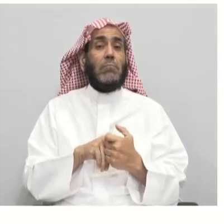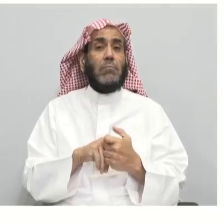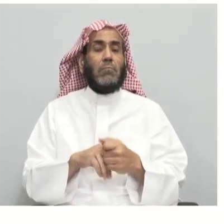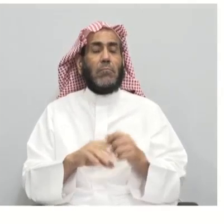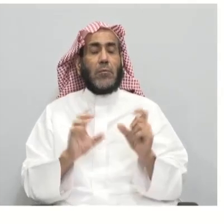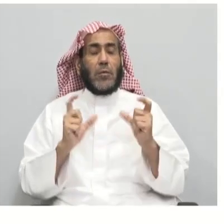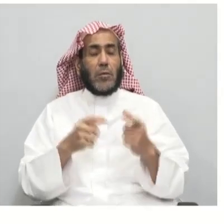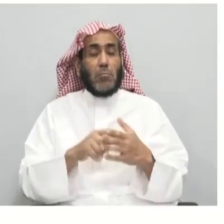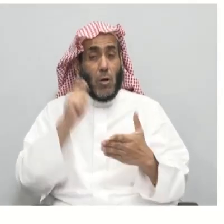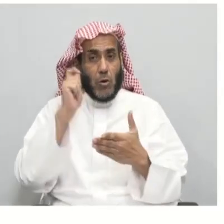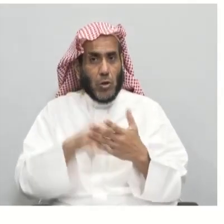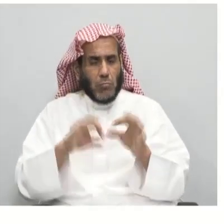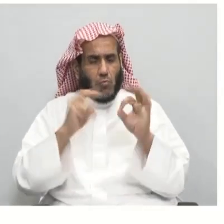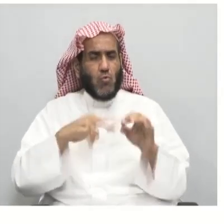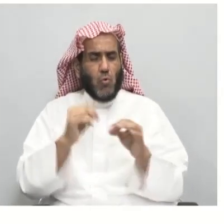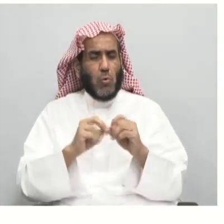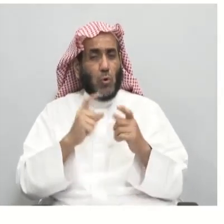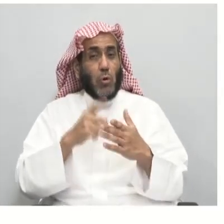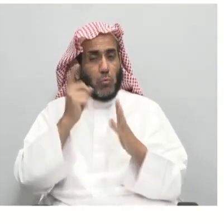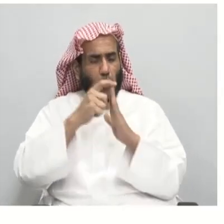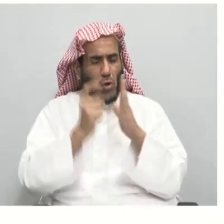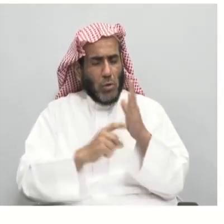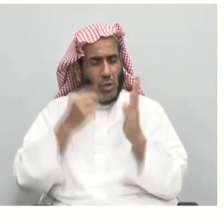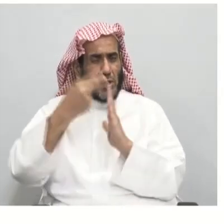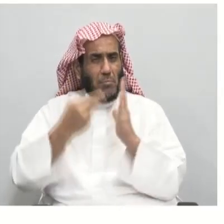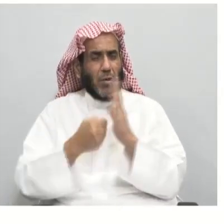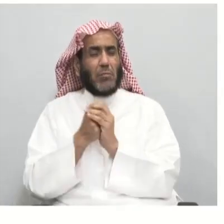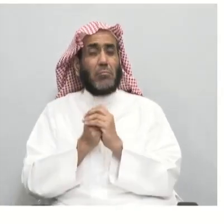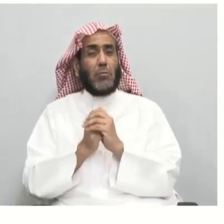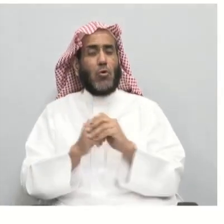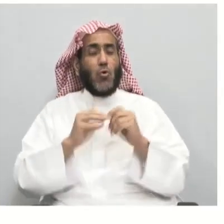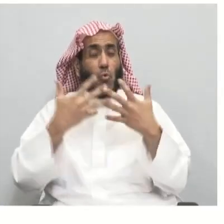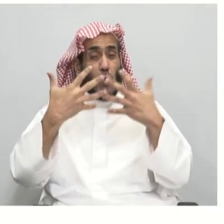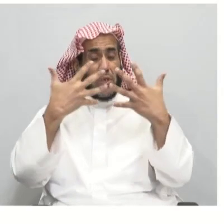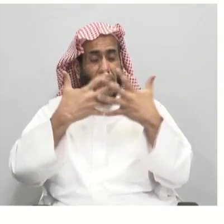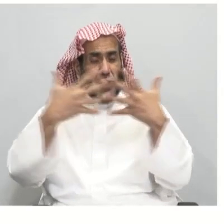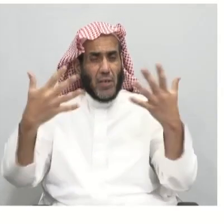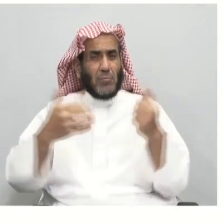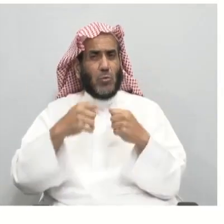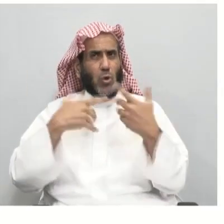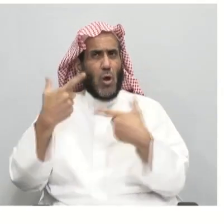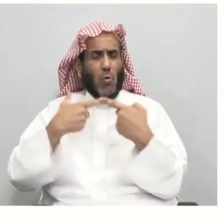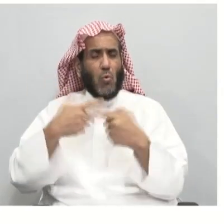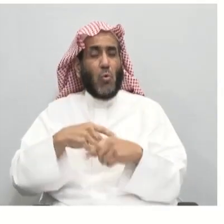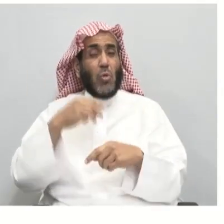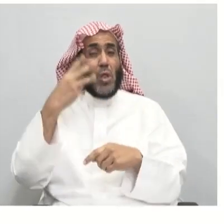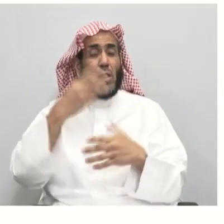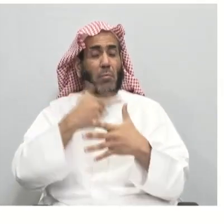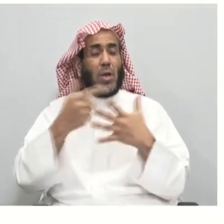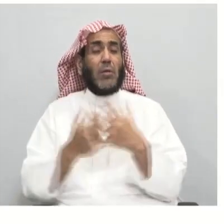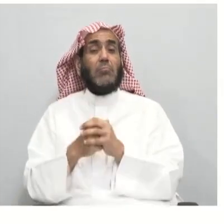الاجتماع الرسمي يتطلب تنظيما كتابيا وشفهيا وله ثلاث